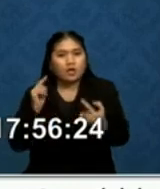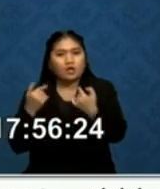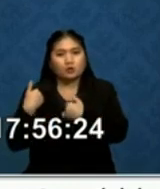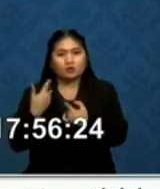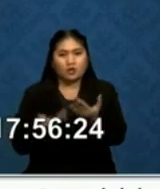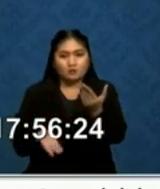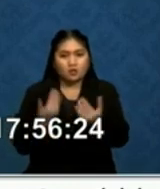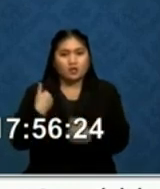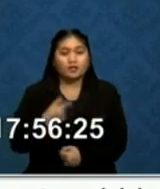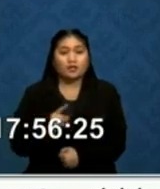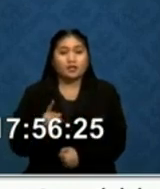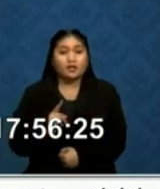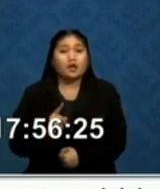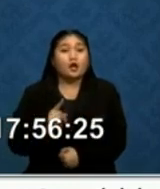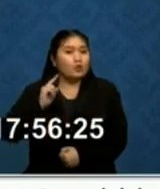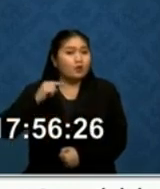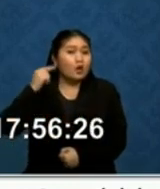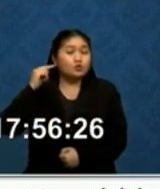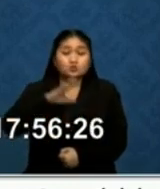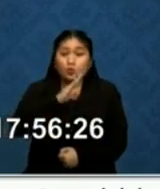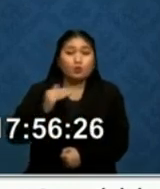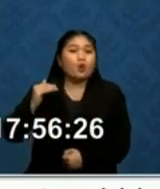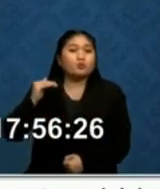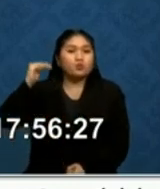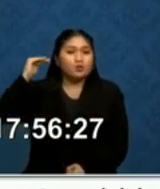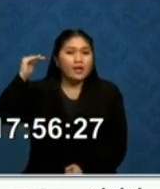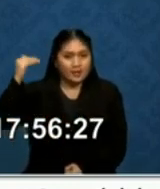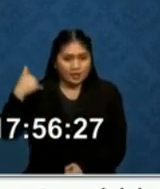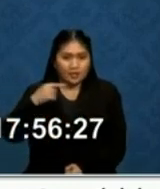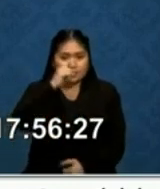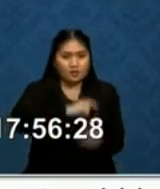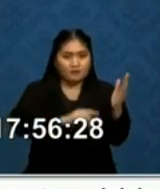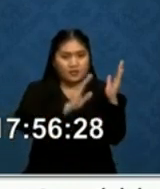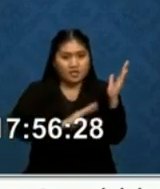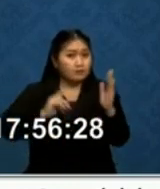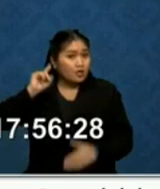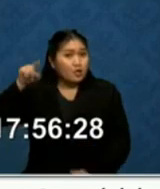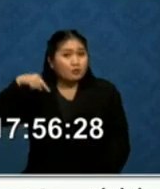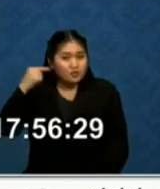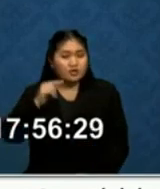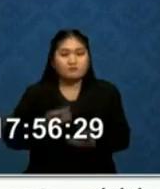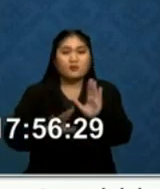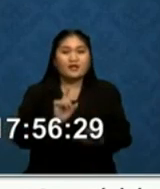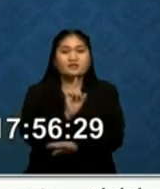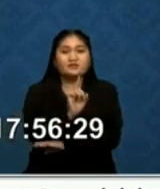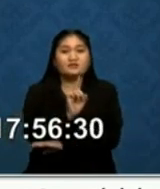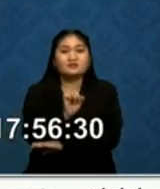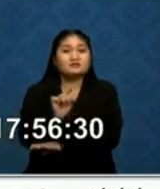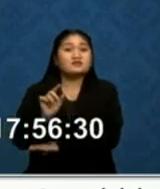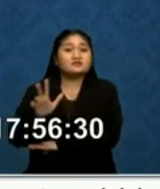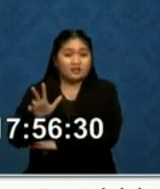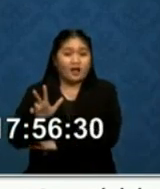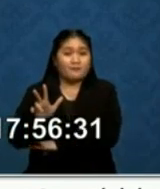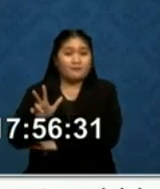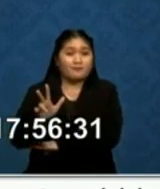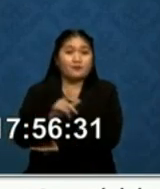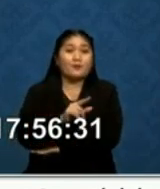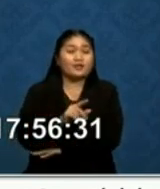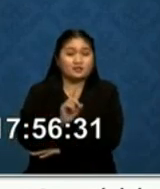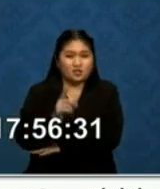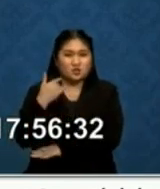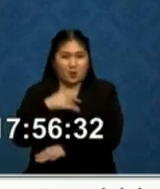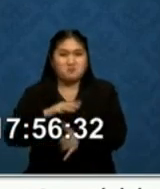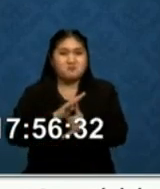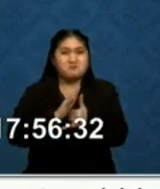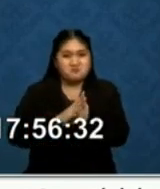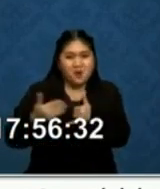ผู้เพศของผู้ใหญ่ในประเทศไทยนะคะในที่เป็นเพศหญิงนะคะเกือบ1ใน3ของผู้หญิงไทยค่ะท่านประธานเคยถูกคุกคามท